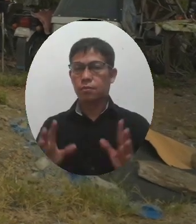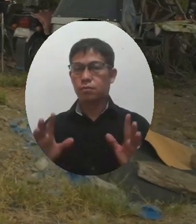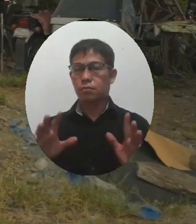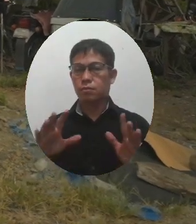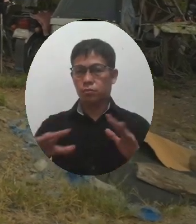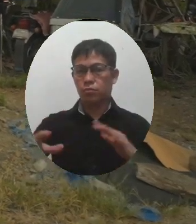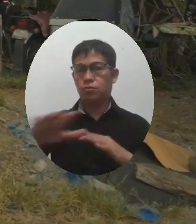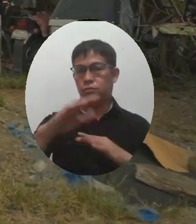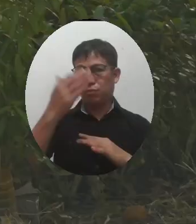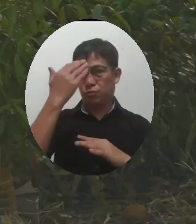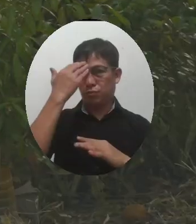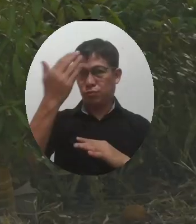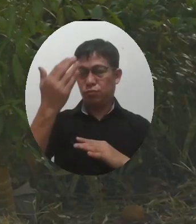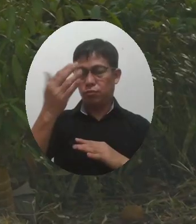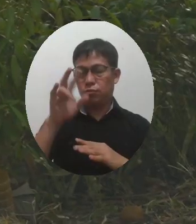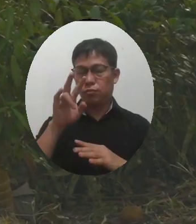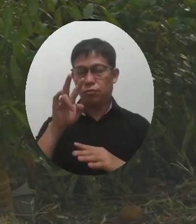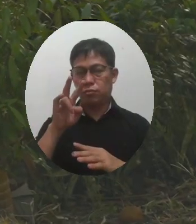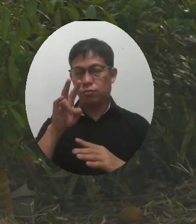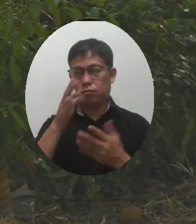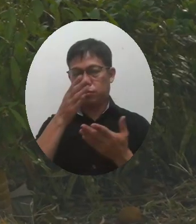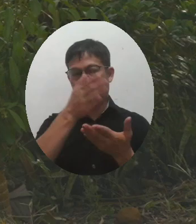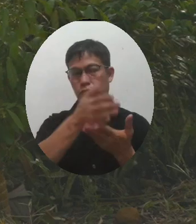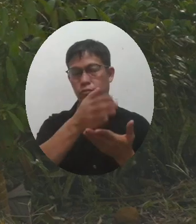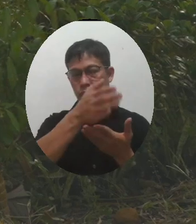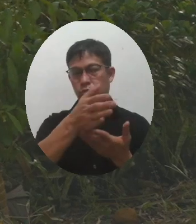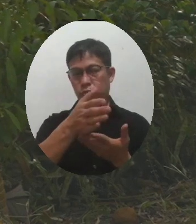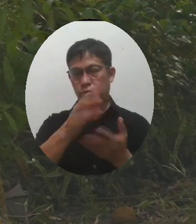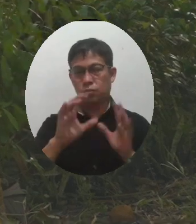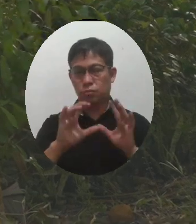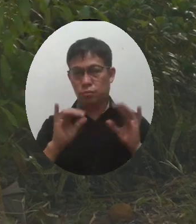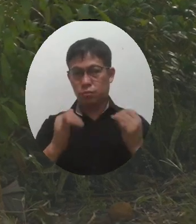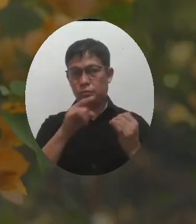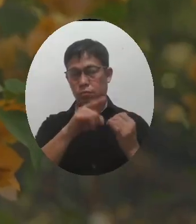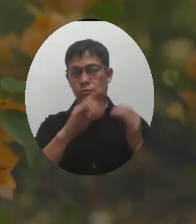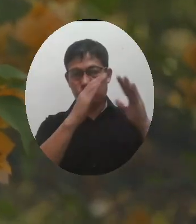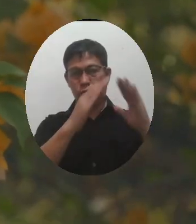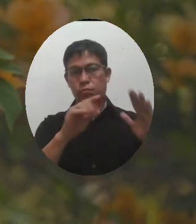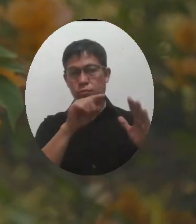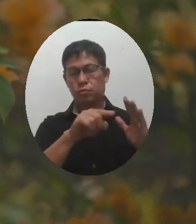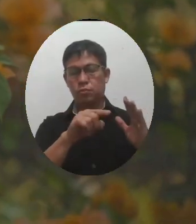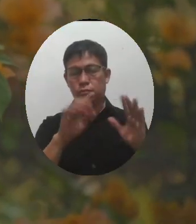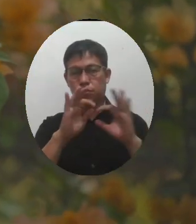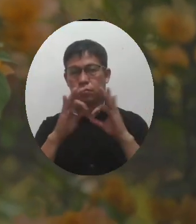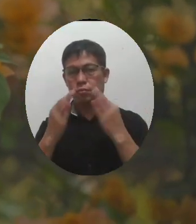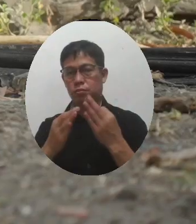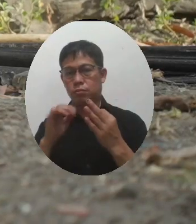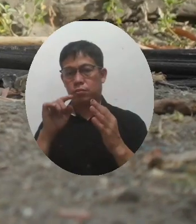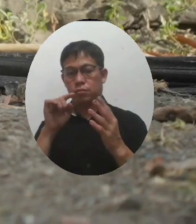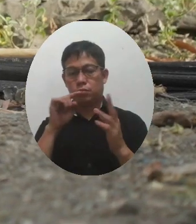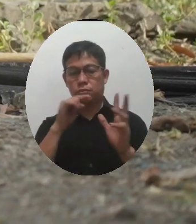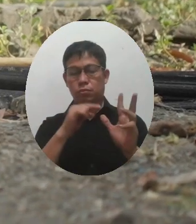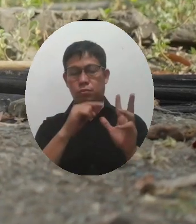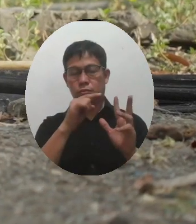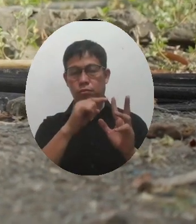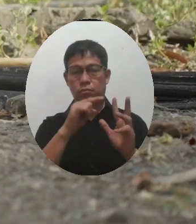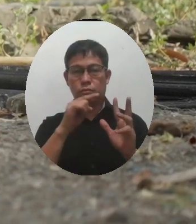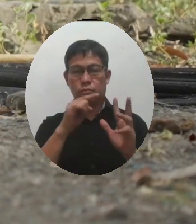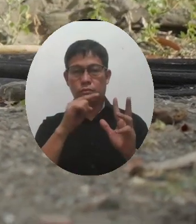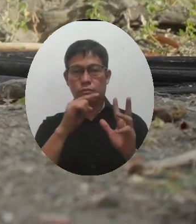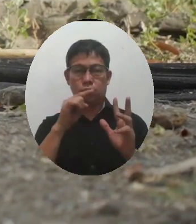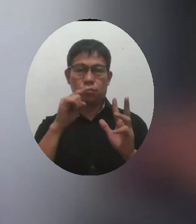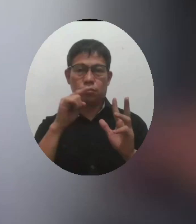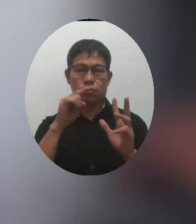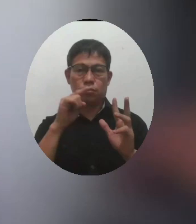Sa malawak na lupain ng San Miguel, Bulacan, natagpuan namin ang barangay kung saan naninirahan ang pamilya ni Nanay